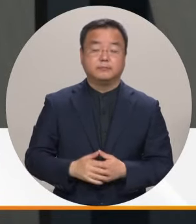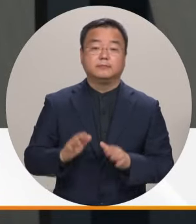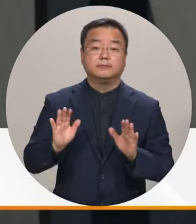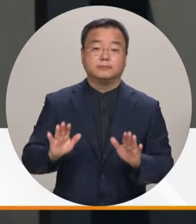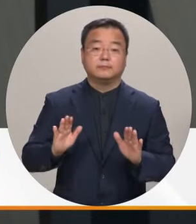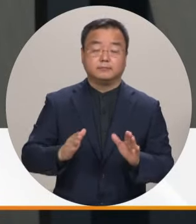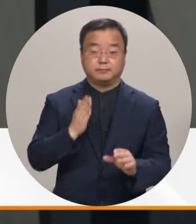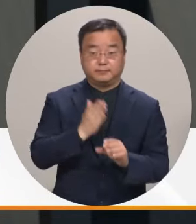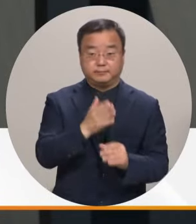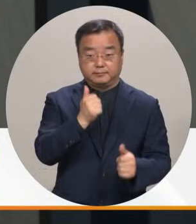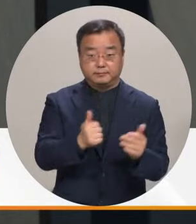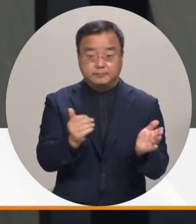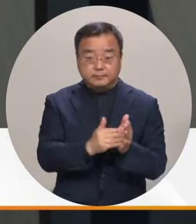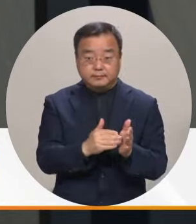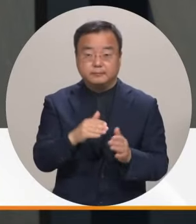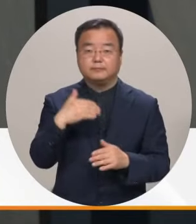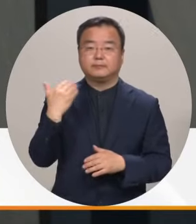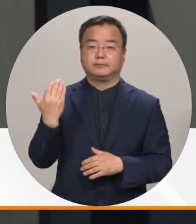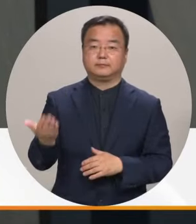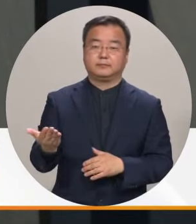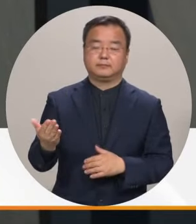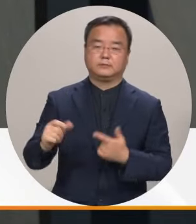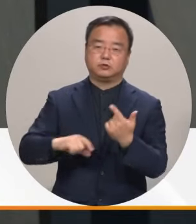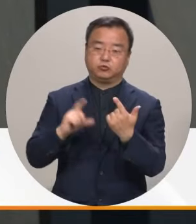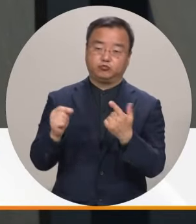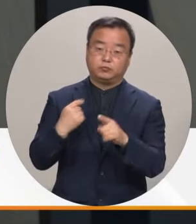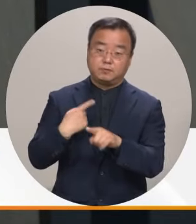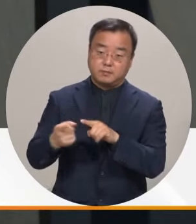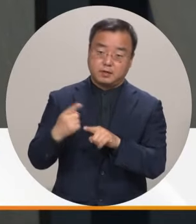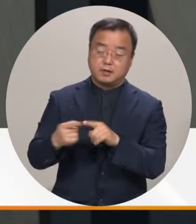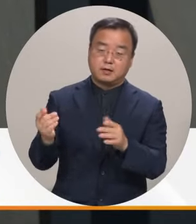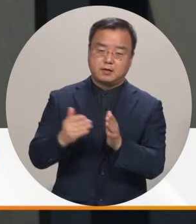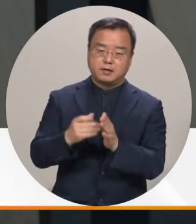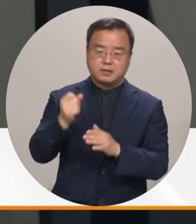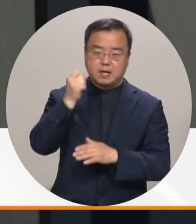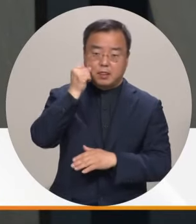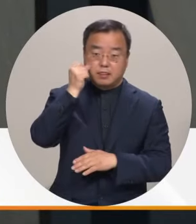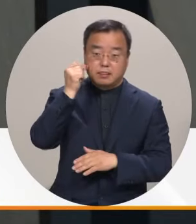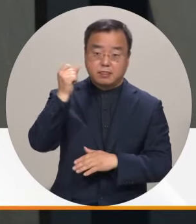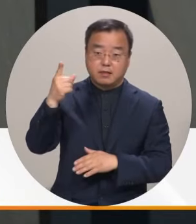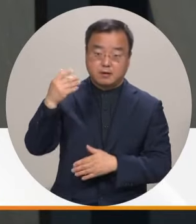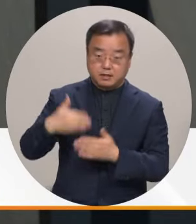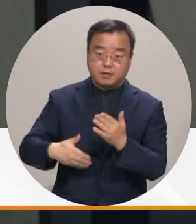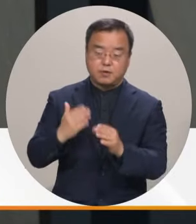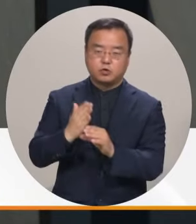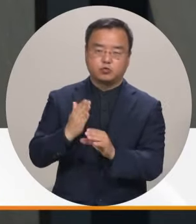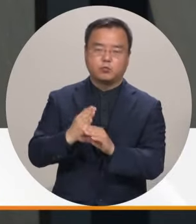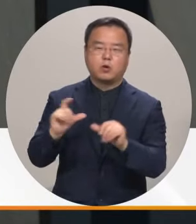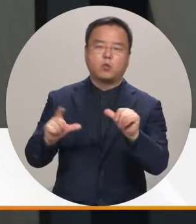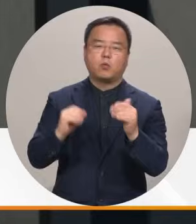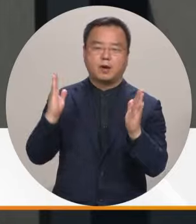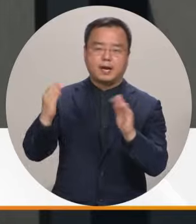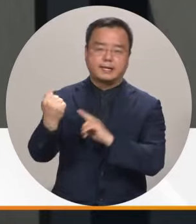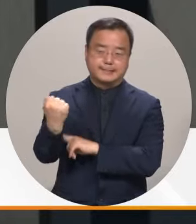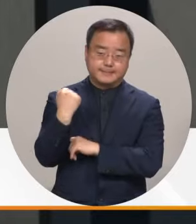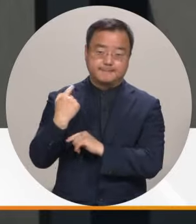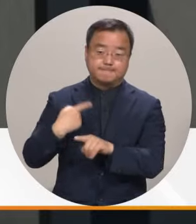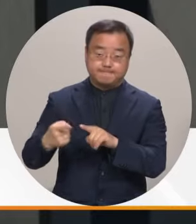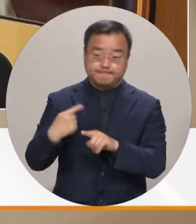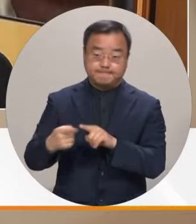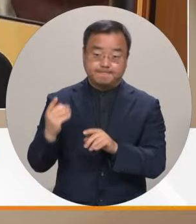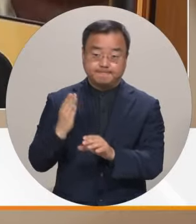이번에는 중간고사 끝나고 사실 6월 모의 평가까지 한 달은 둔 앞둔 시점에서이 5월 학년 평가가 진행이 되기